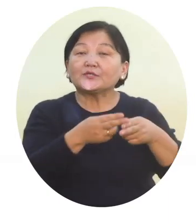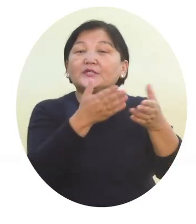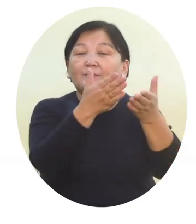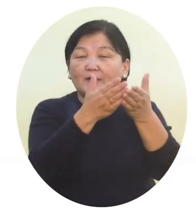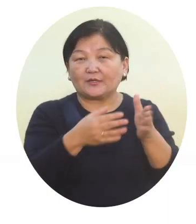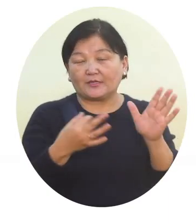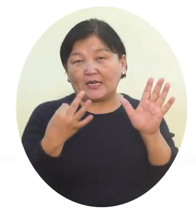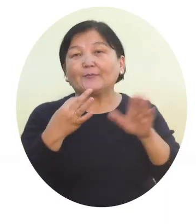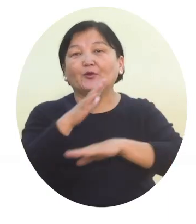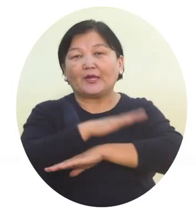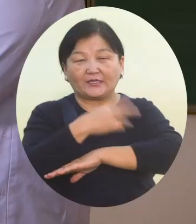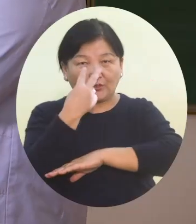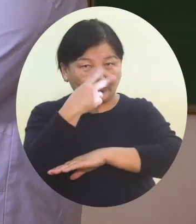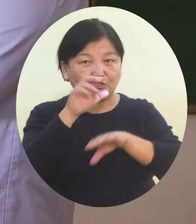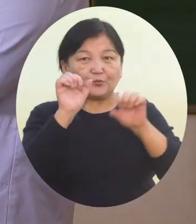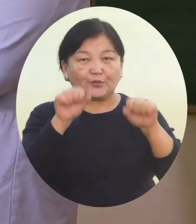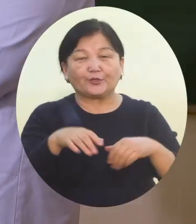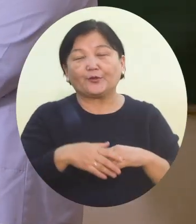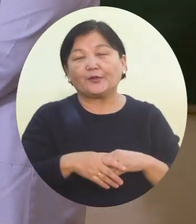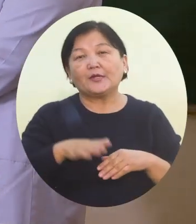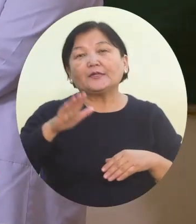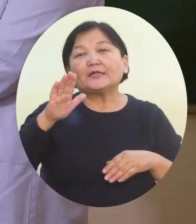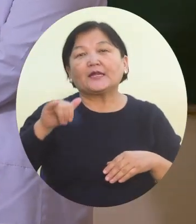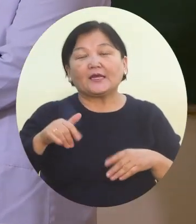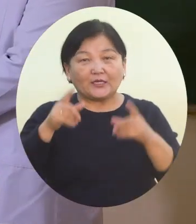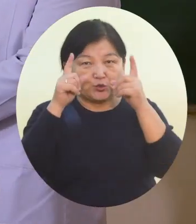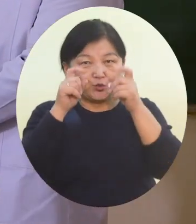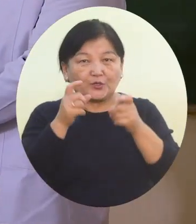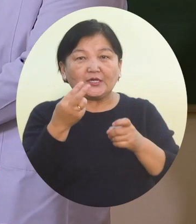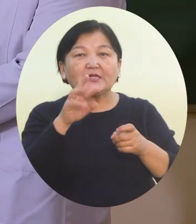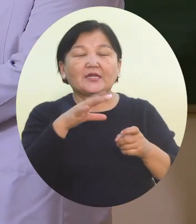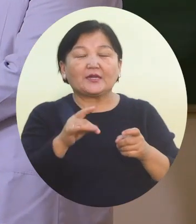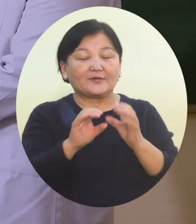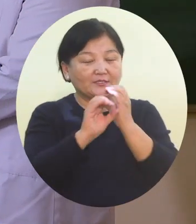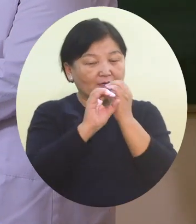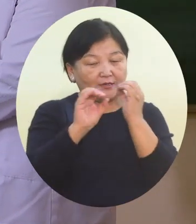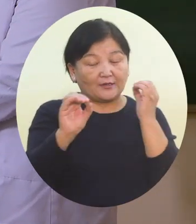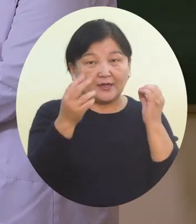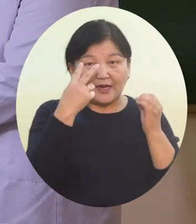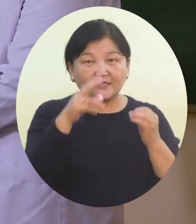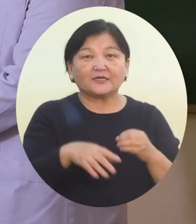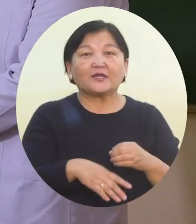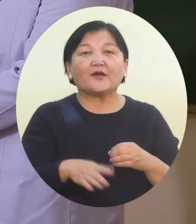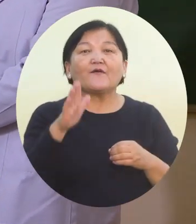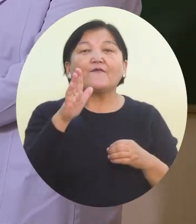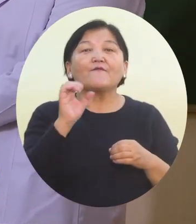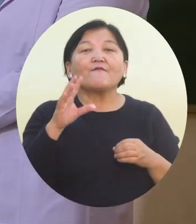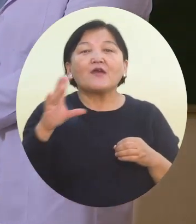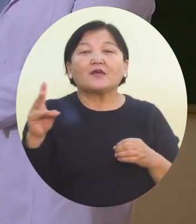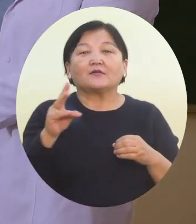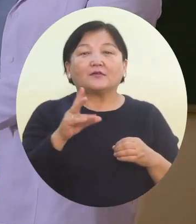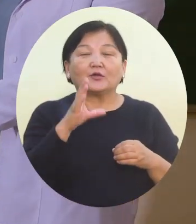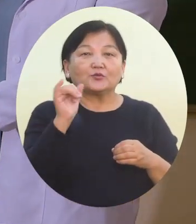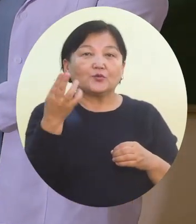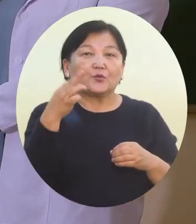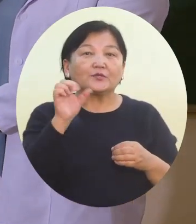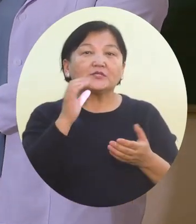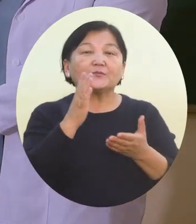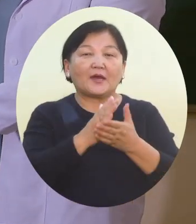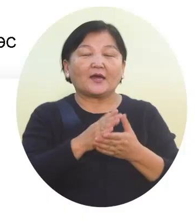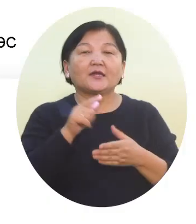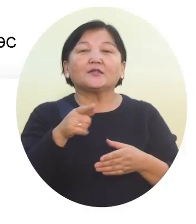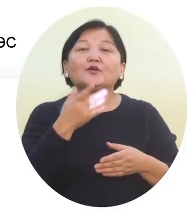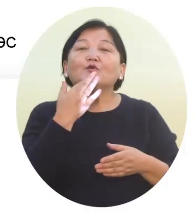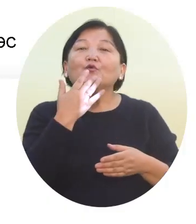болно. За дараагийн зураг дээр дахин ажиглая. За тэгэхээр Б судас гэж нэрлэгдэж байгаа энэ судсыг улаан өнгөөр тэмдэглэсэн